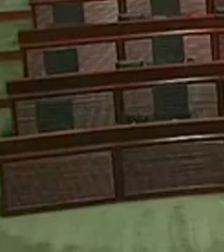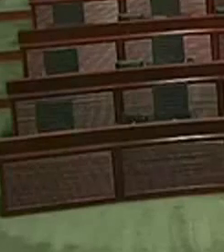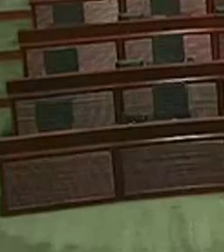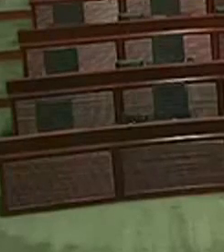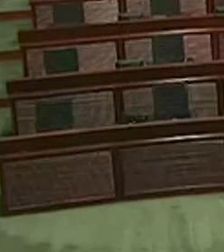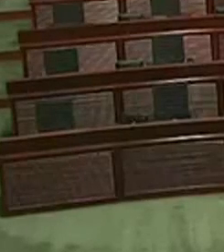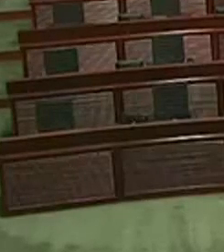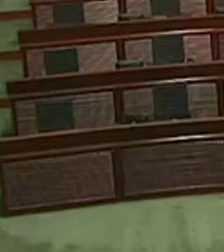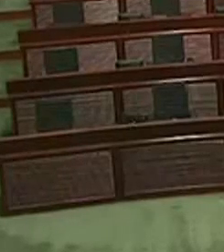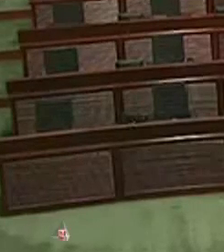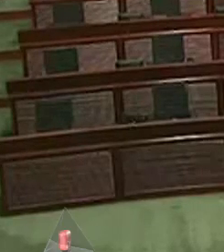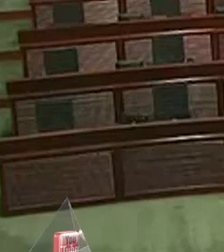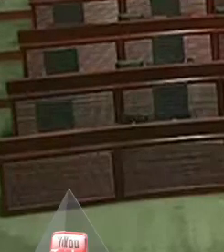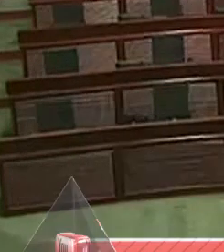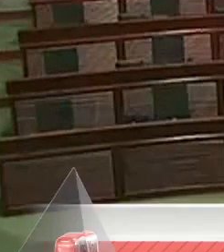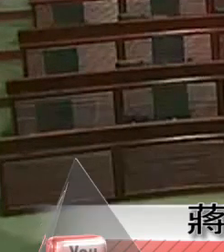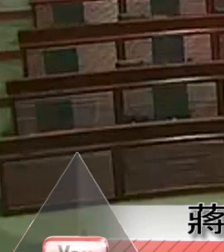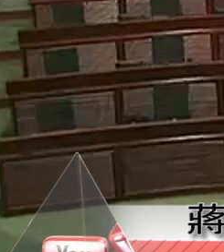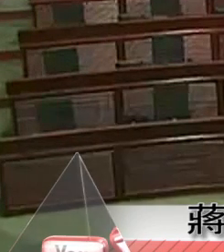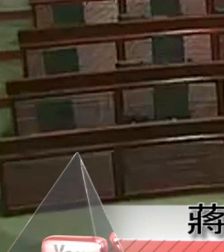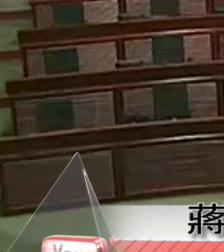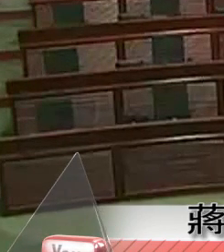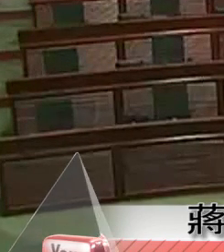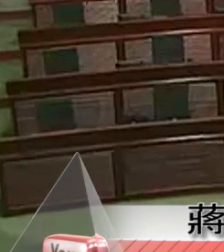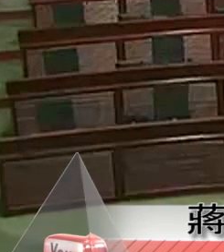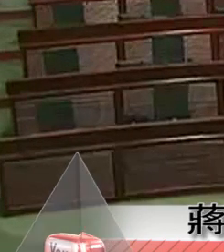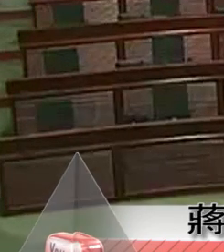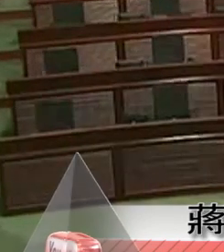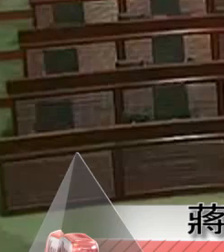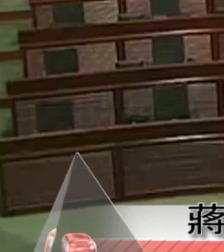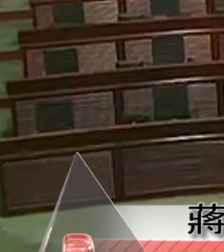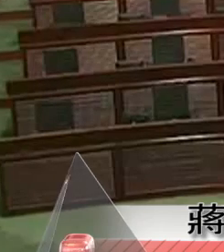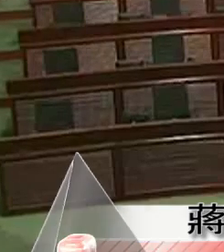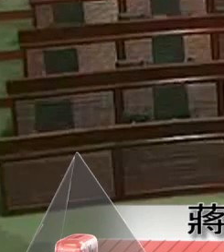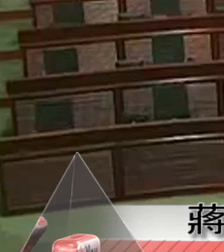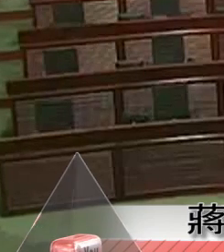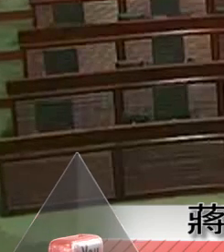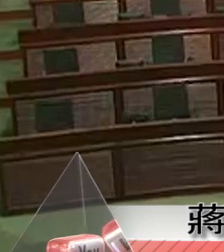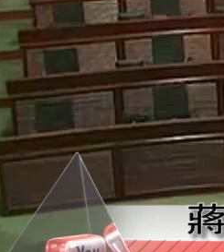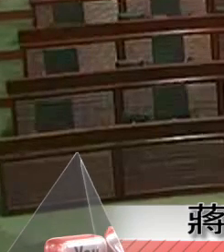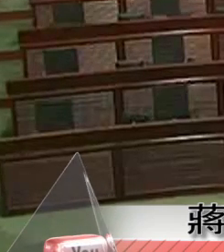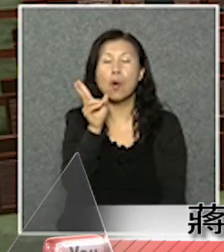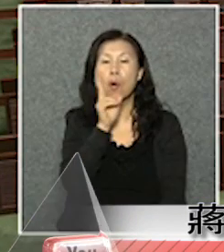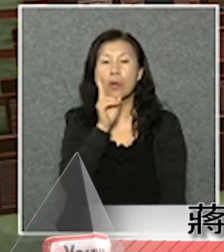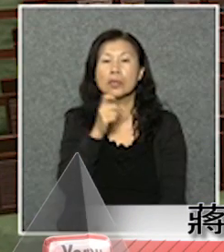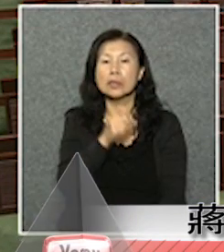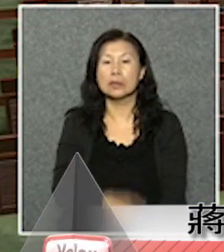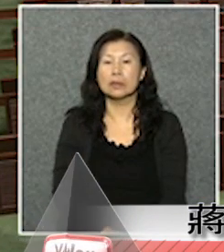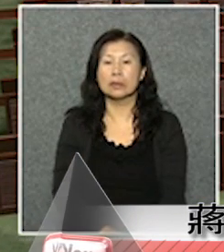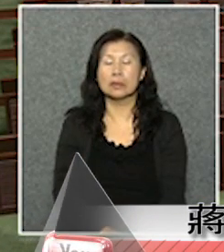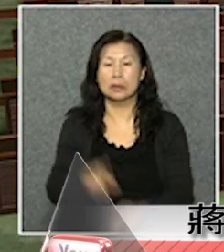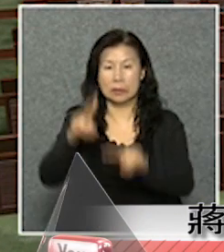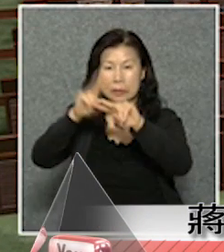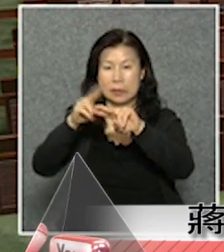蔣麗芸議員， 唔該主席。啱啱咧就都聽到有啲議員講咧，講到香港咧，好似除咗大